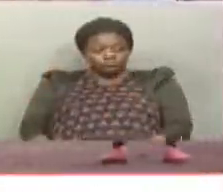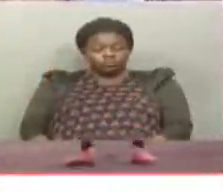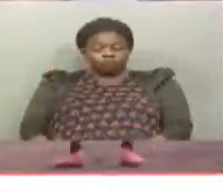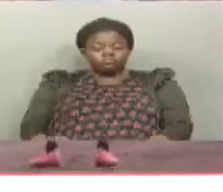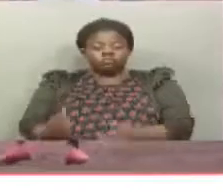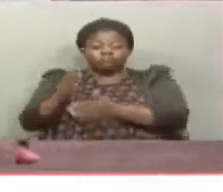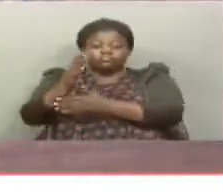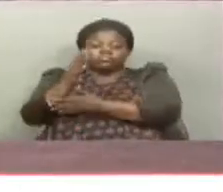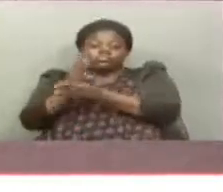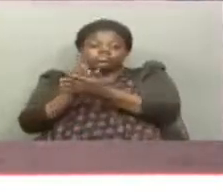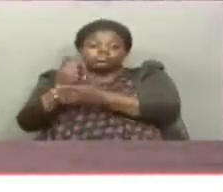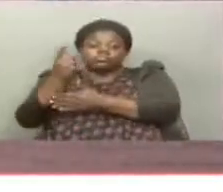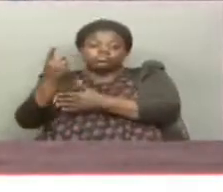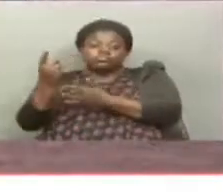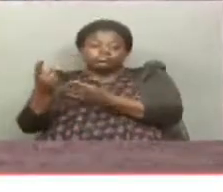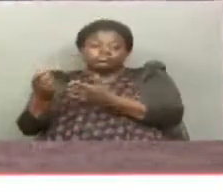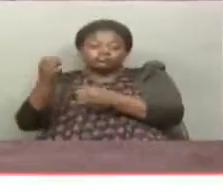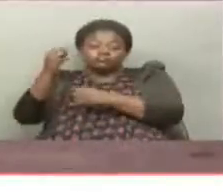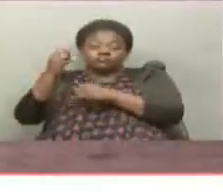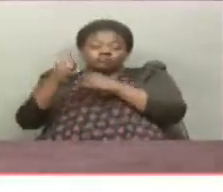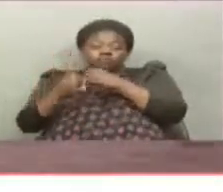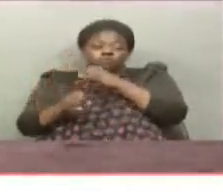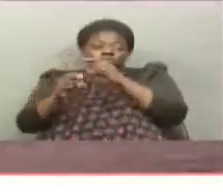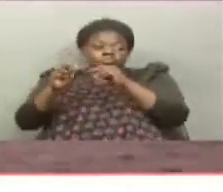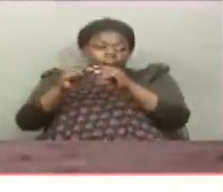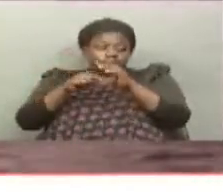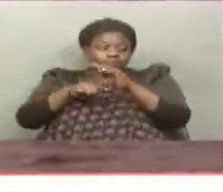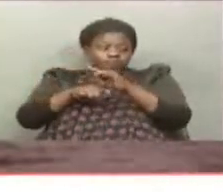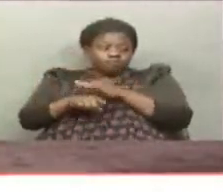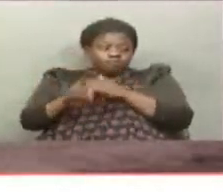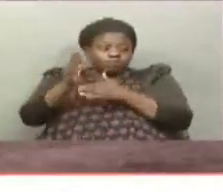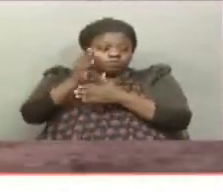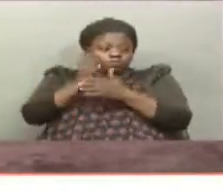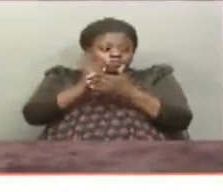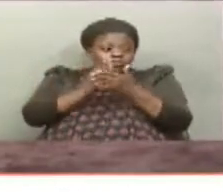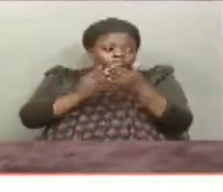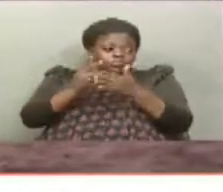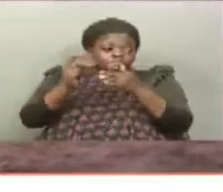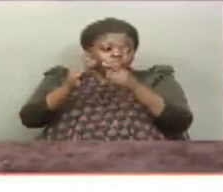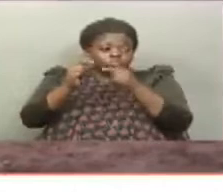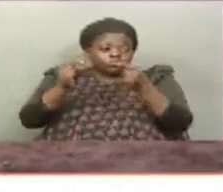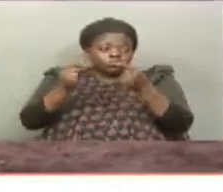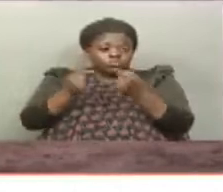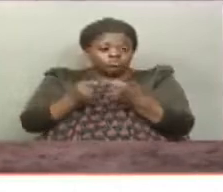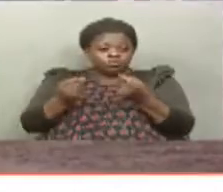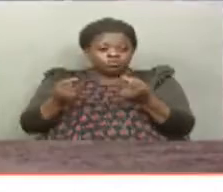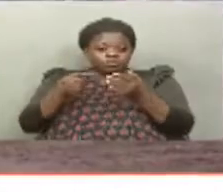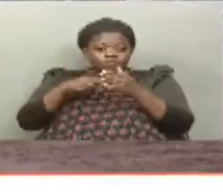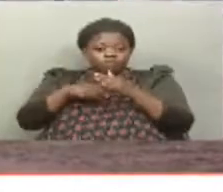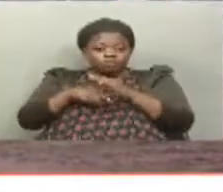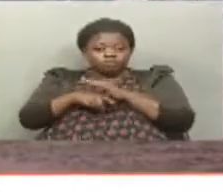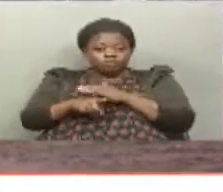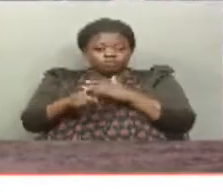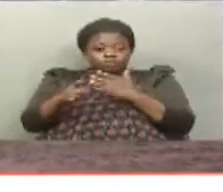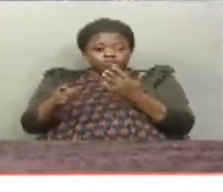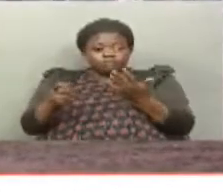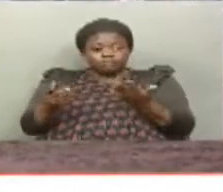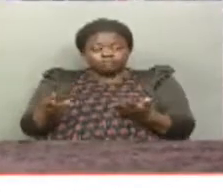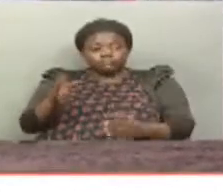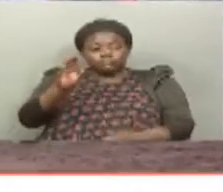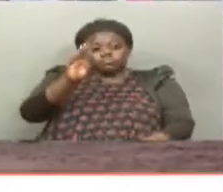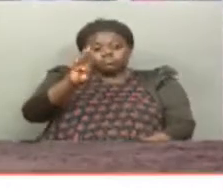Ekitundu ky'omuzannyo ekisooka kyawumuddenga teri alengedde katemba ka munenga mu kitundu ky'omuzannyo ekyokubiri ttiimu ya Fortbet yateebye goal nga bayita mu